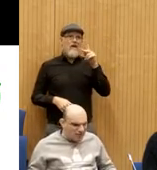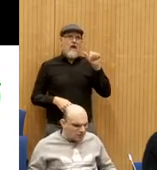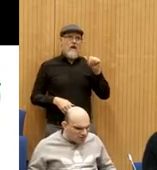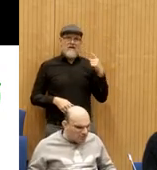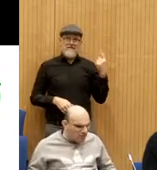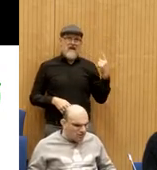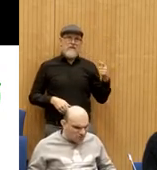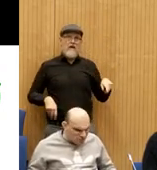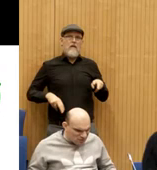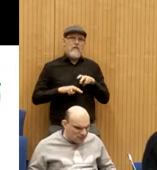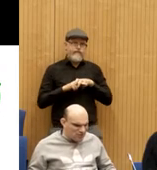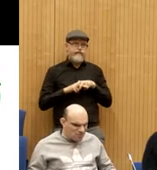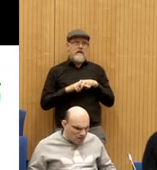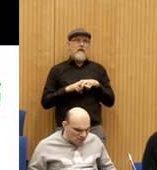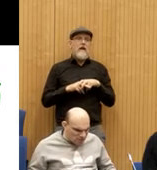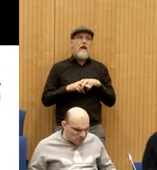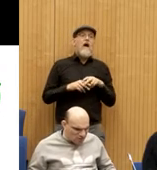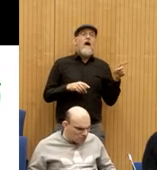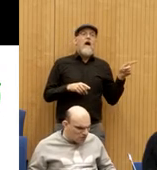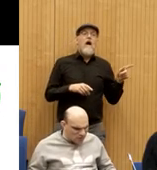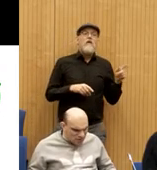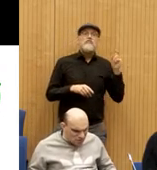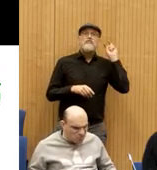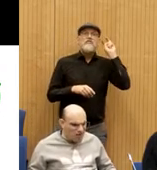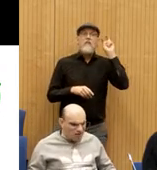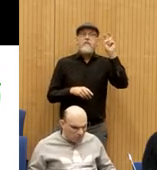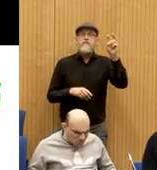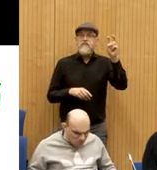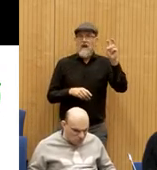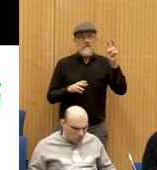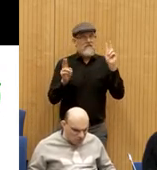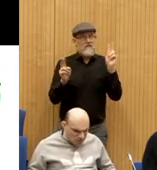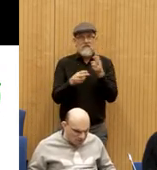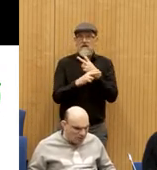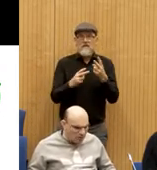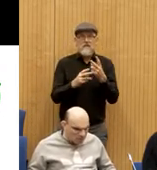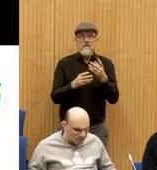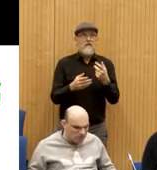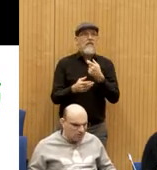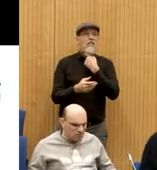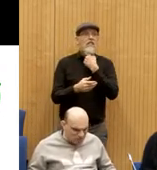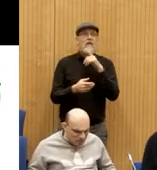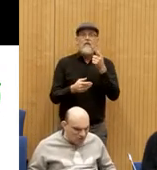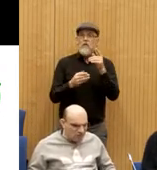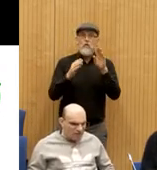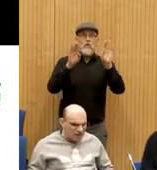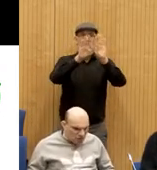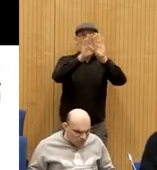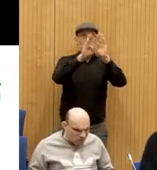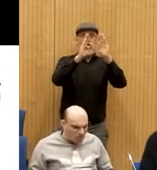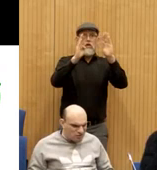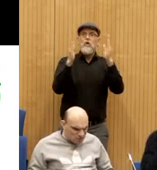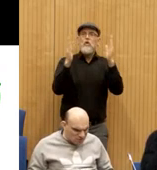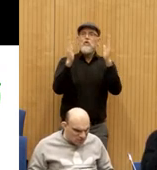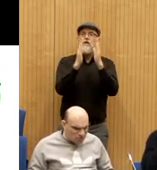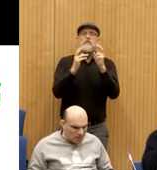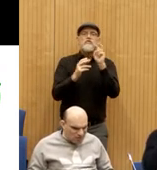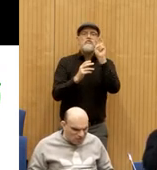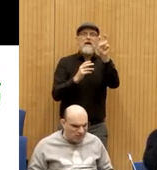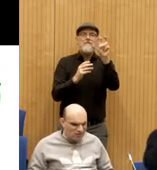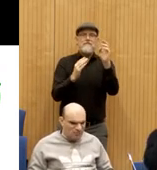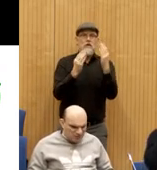Und er kann die Straßenbahn nicht nutzen, das ist schmal. Und die Türen gehen zu schmal auch zu. Deswegen kann er auch das nicht nutzen. Weil er auch im Rollstuhl